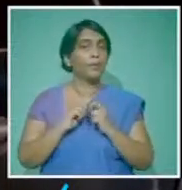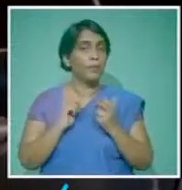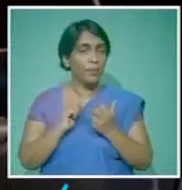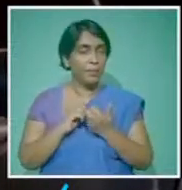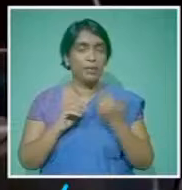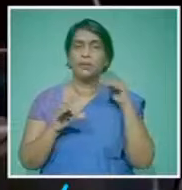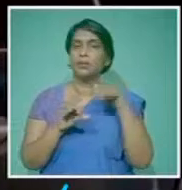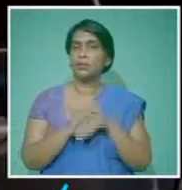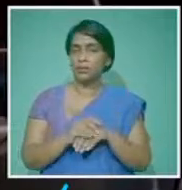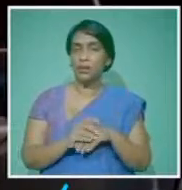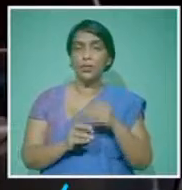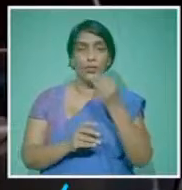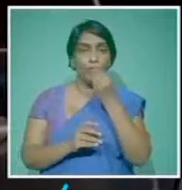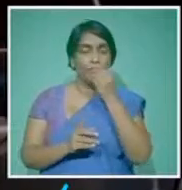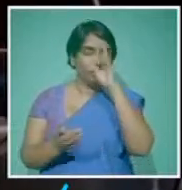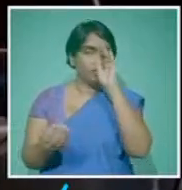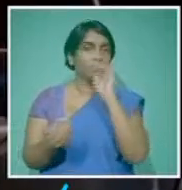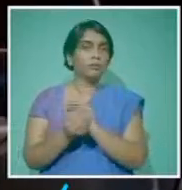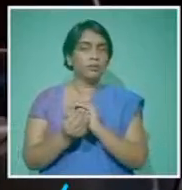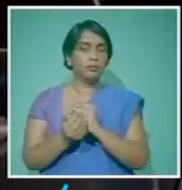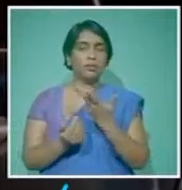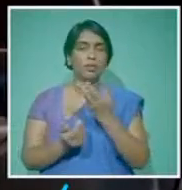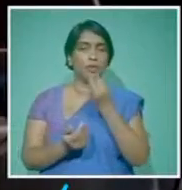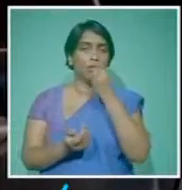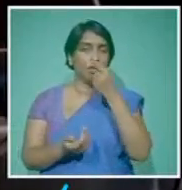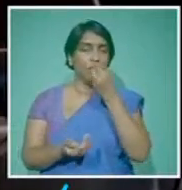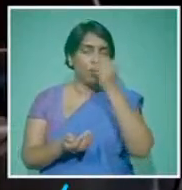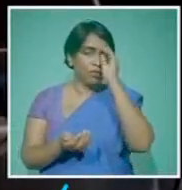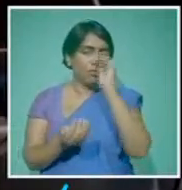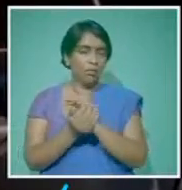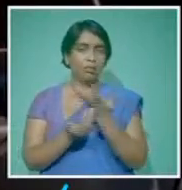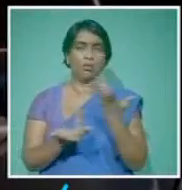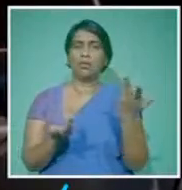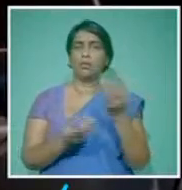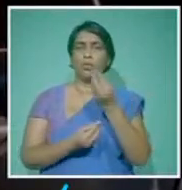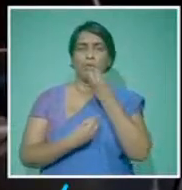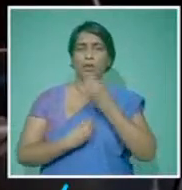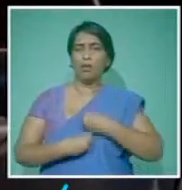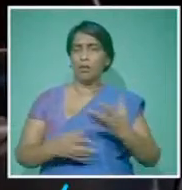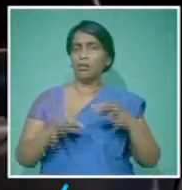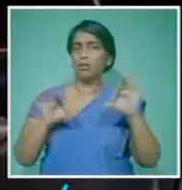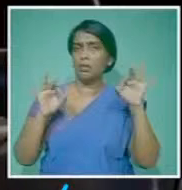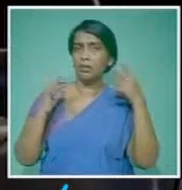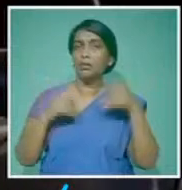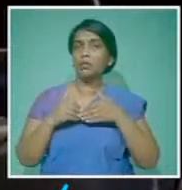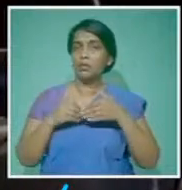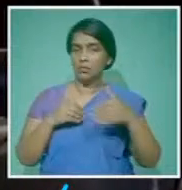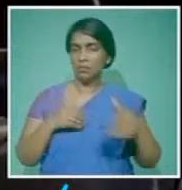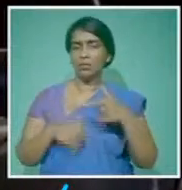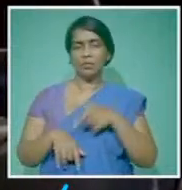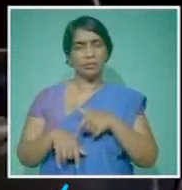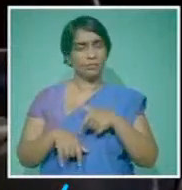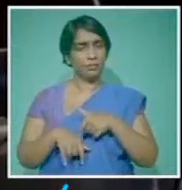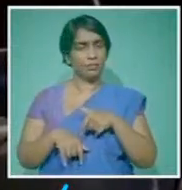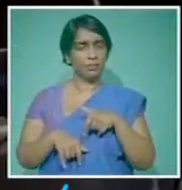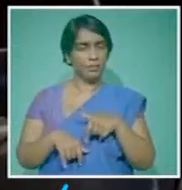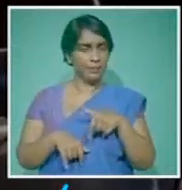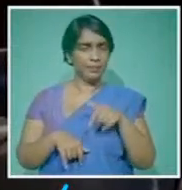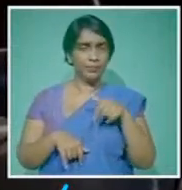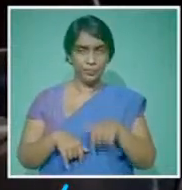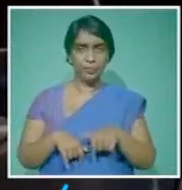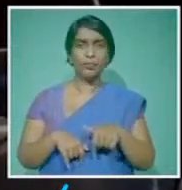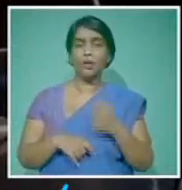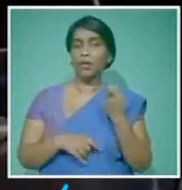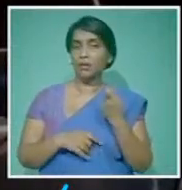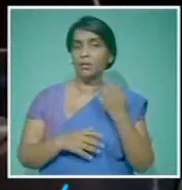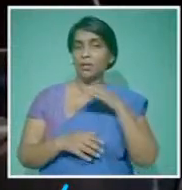තුල ආහාර සුරක්ෂිත අනාරක්ෂිතභාවය සහ මන්දපෝෂණය කියන එක මේ ඉතාමත්ම මේ